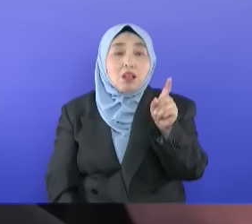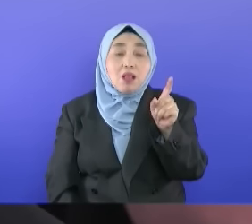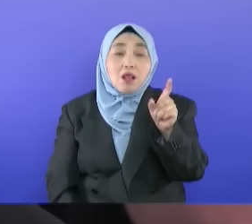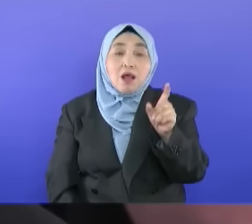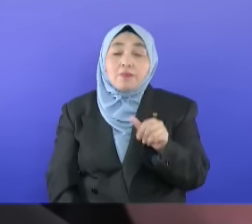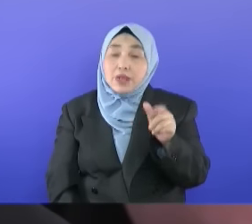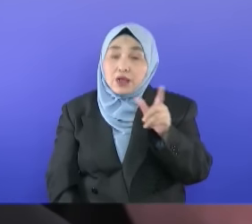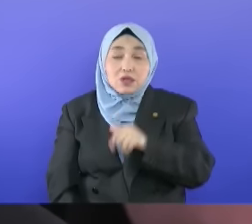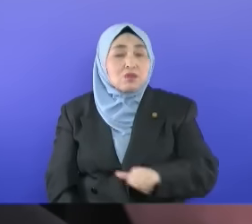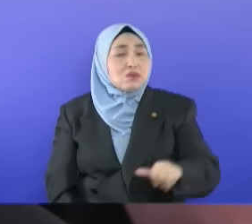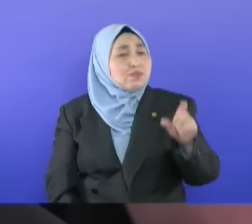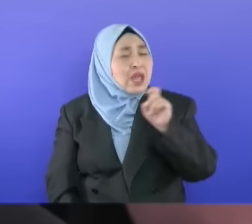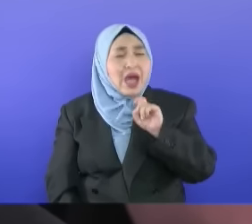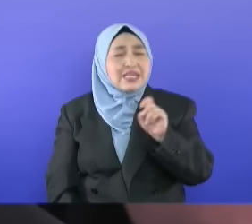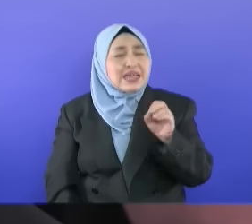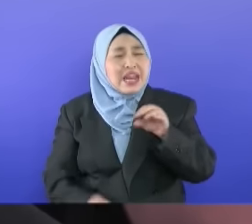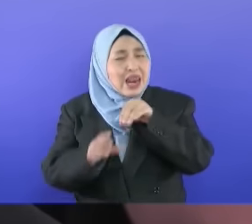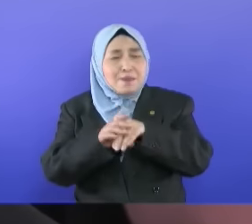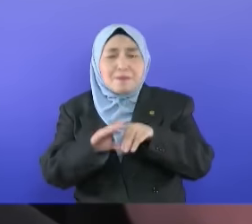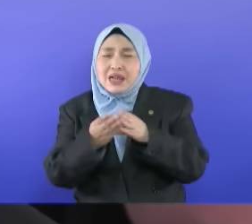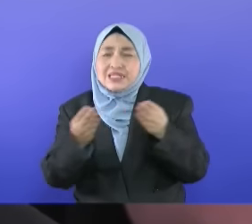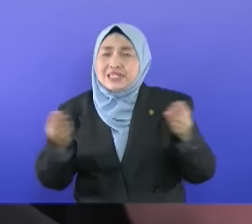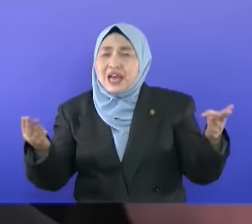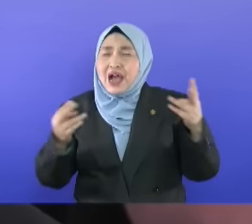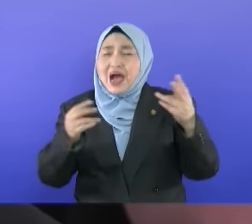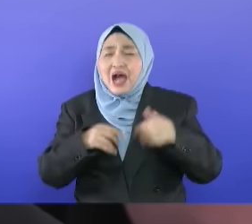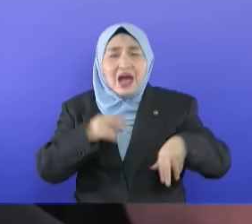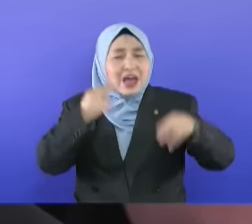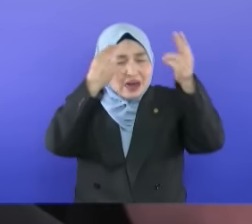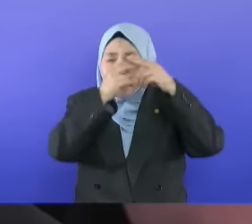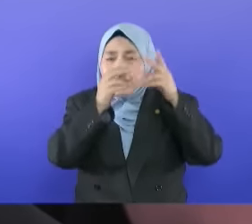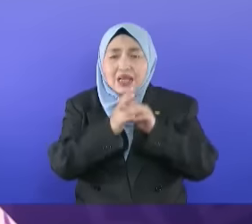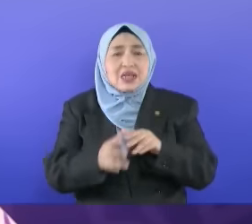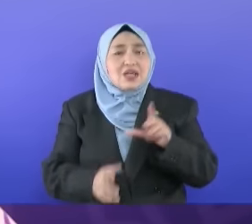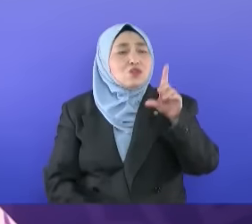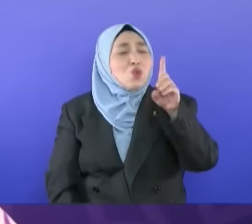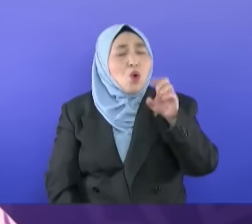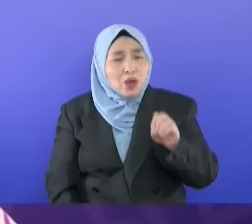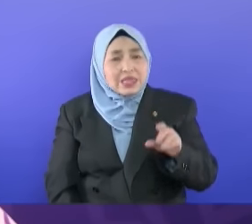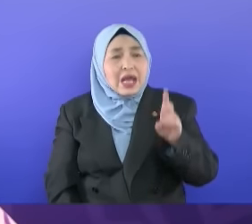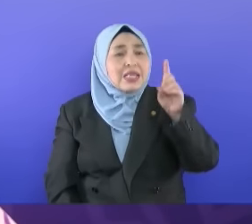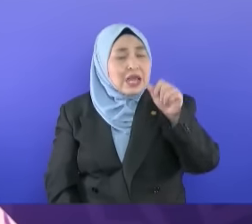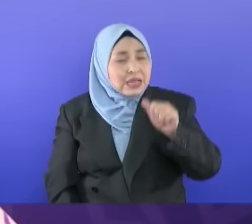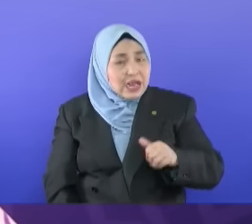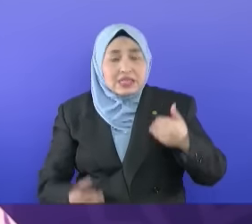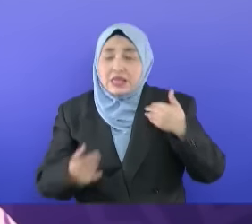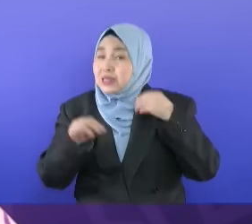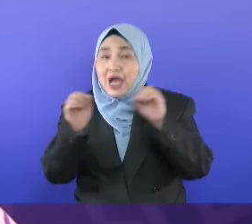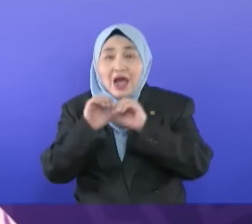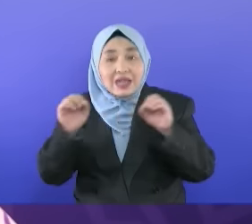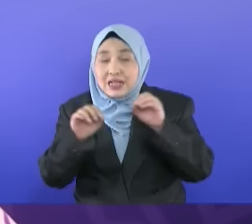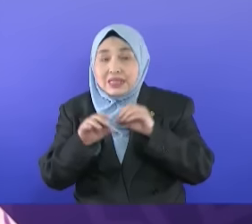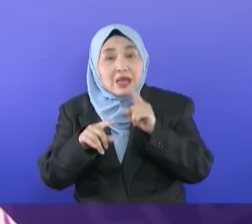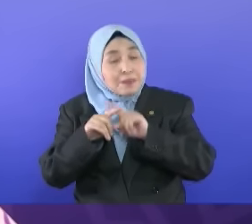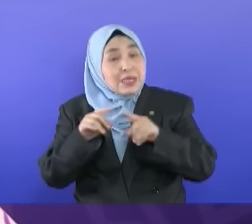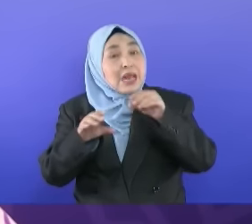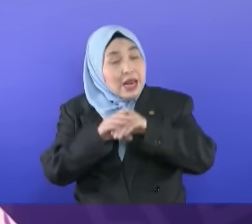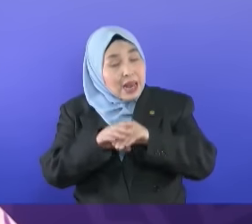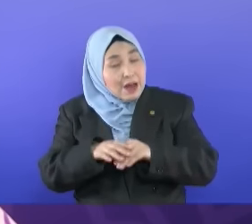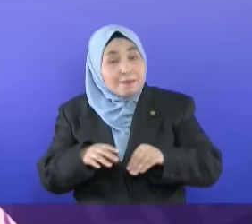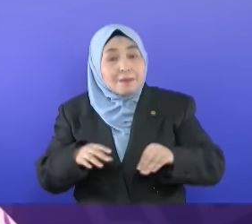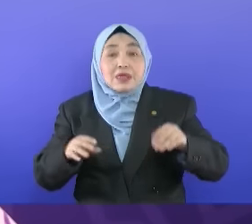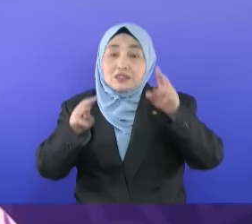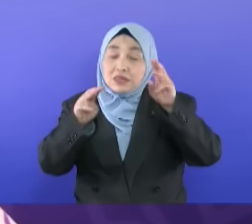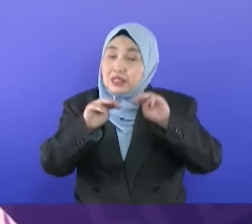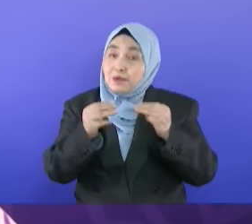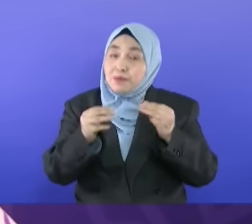dan doa tidak ada dalam bahasa Arab sebutan Arab tidak adil do dalil yang tepat dalam kita